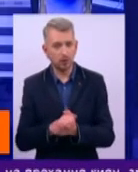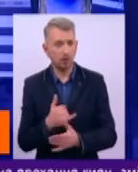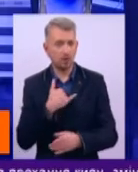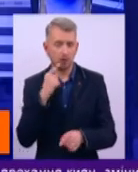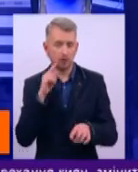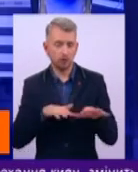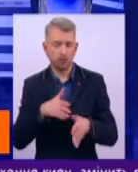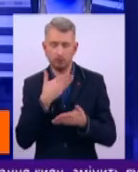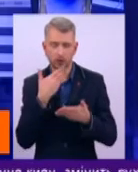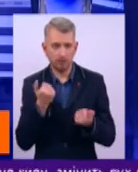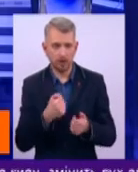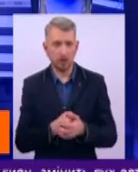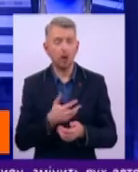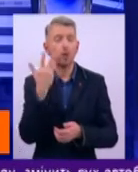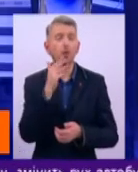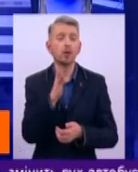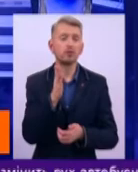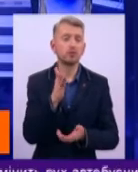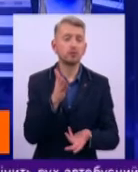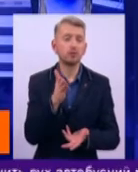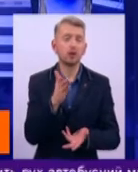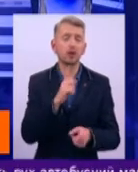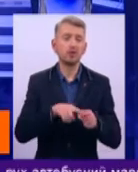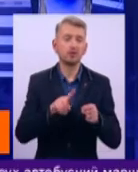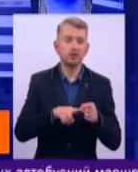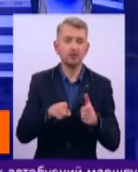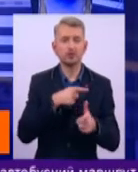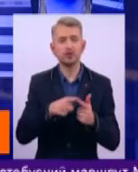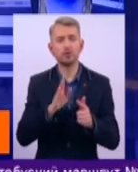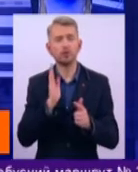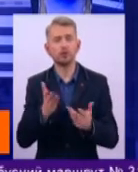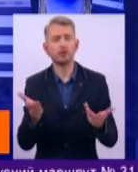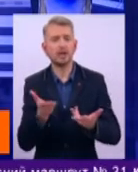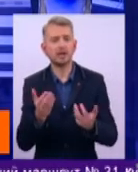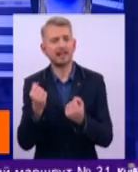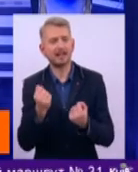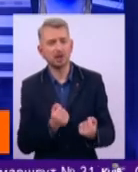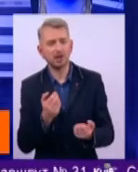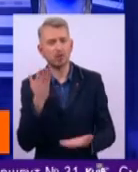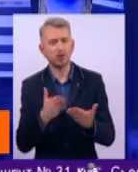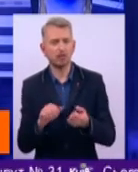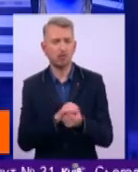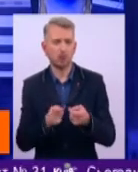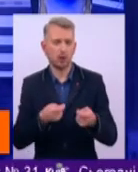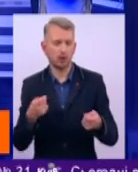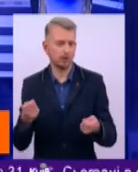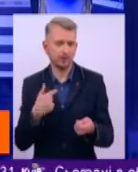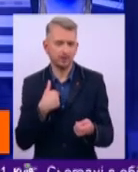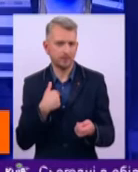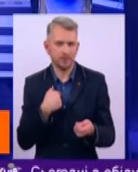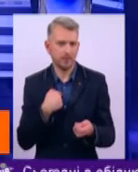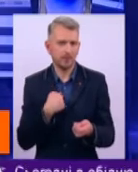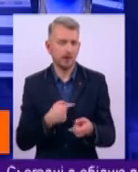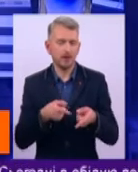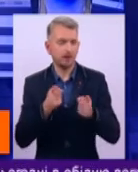сумніву немає. Коли це відбудеться швидше, чи будуть якісь затримки, можливо, бюрократичного характеру? Я тут це